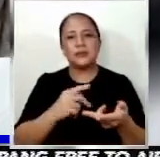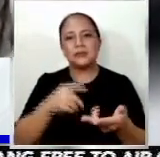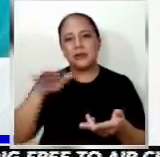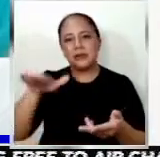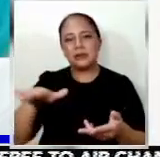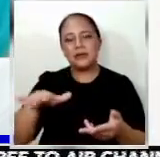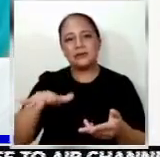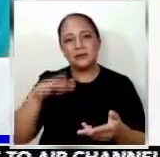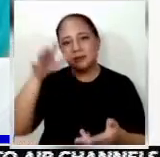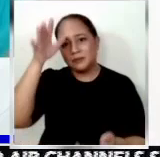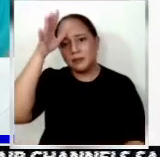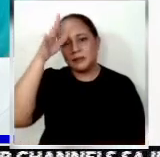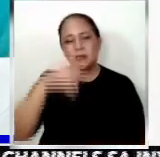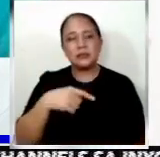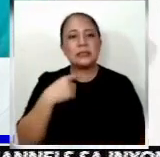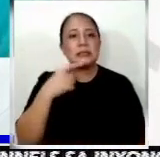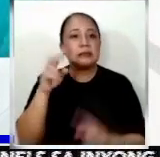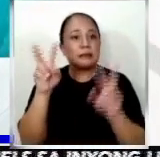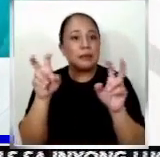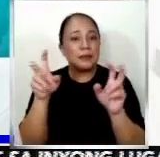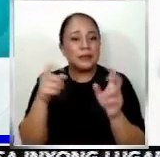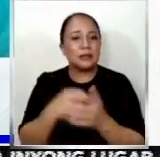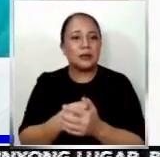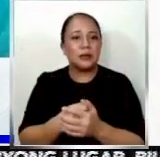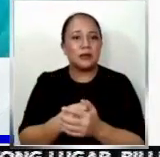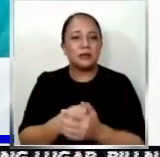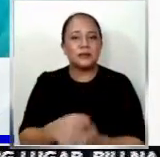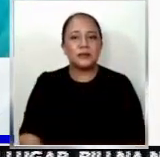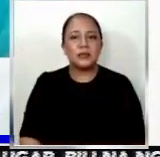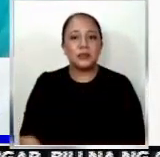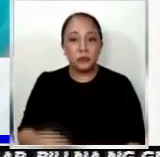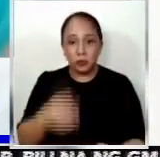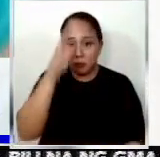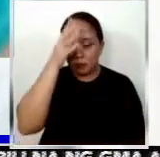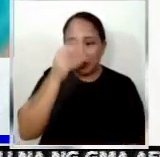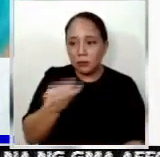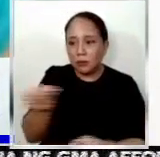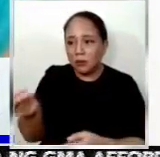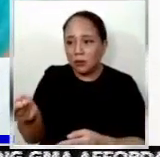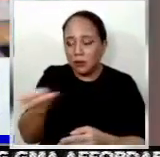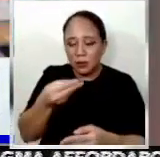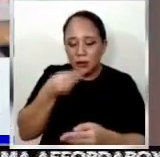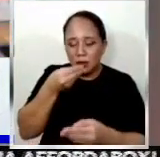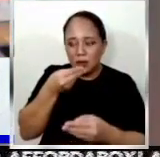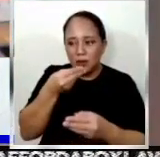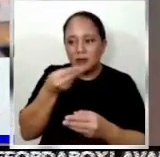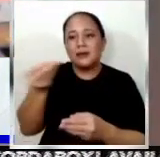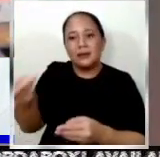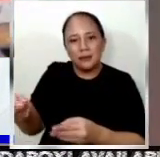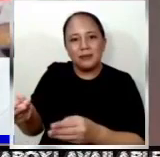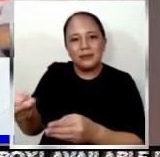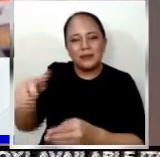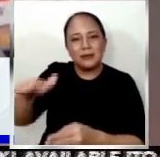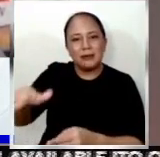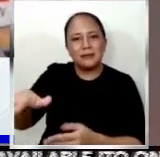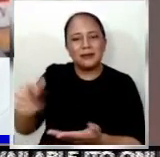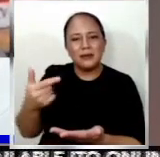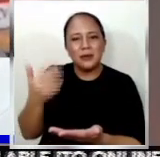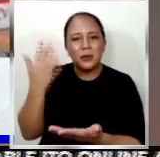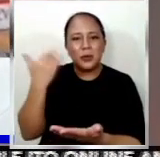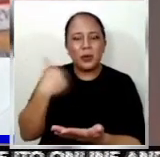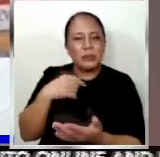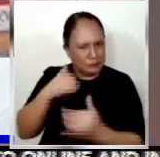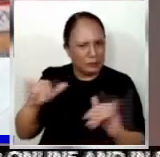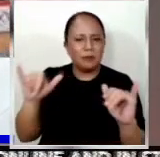Yung kasabihan nga po nila na parang isusubo mo na lang, ibibigay mo pa sa anak mo. Super ganun po siya. Kahit anong way, basta para